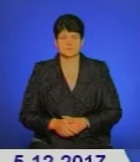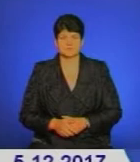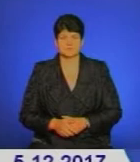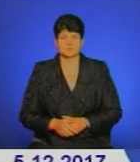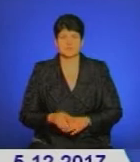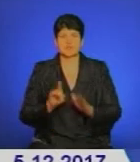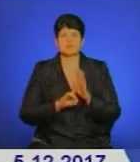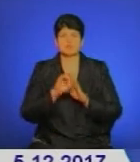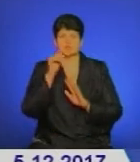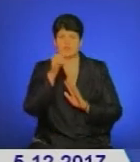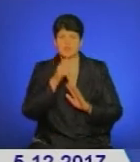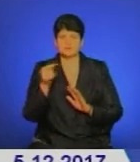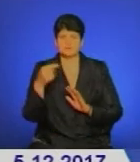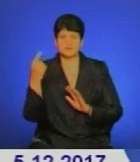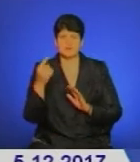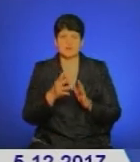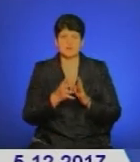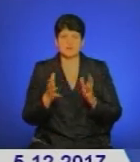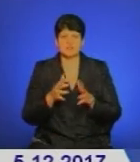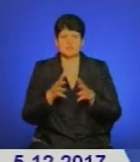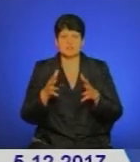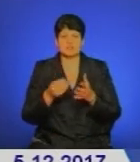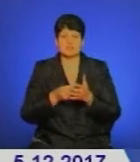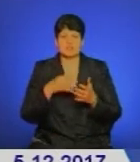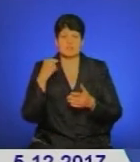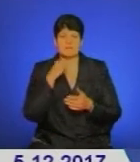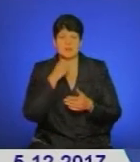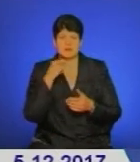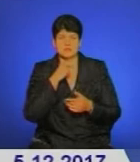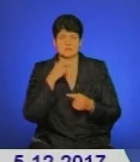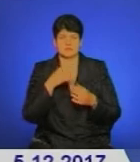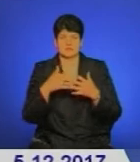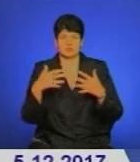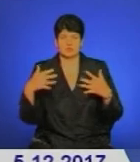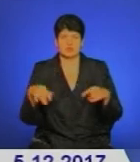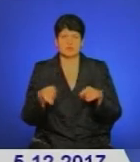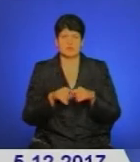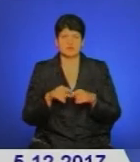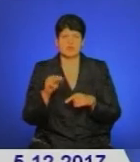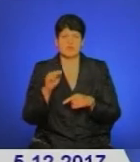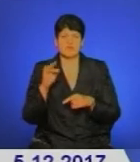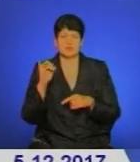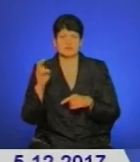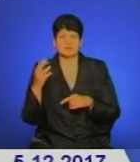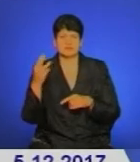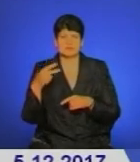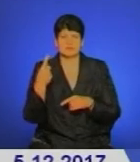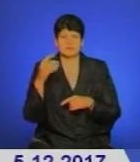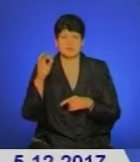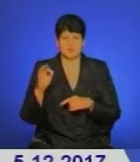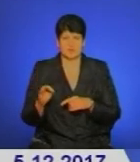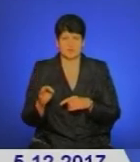З початку року на Тернопільщині найбільше зросли ціни на м'ясо та м'ясні продукти, а також на фрукти – на